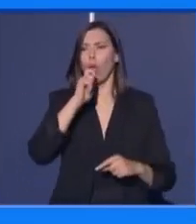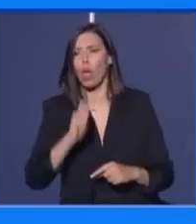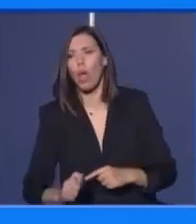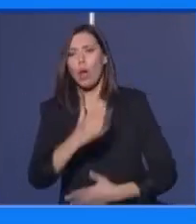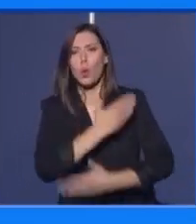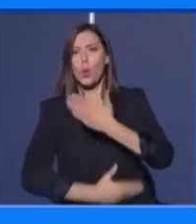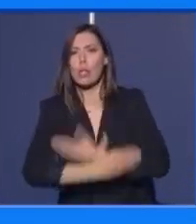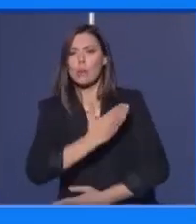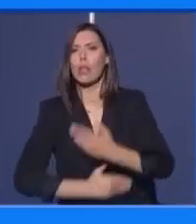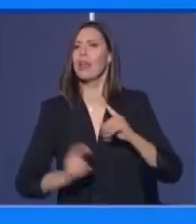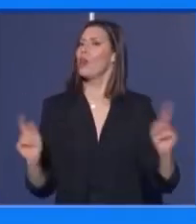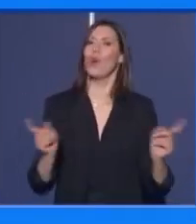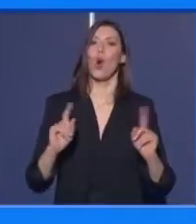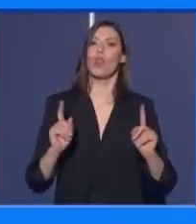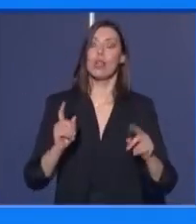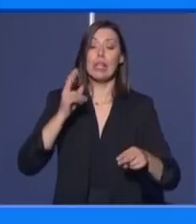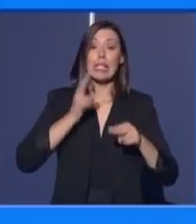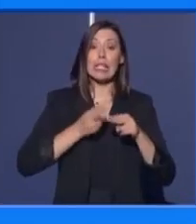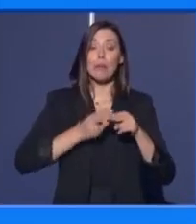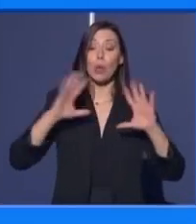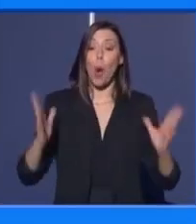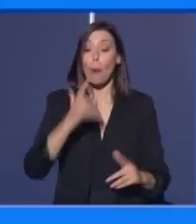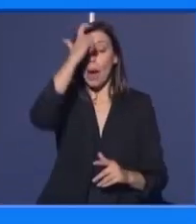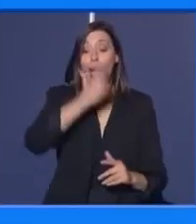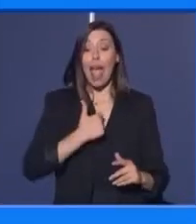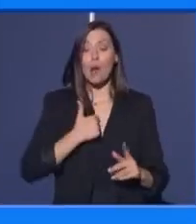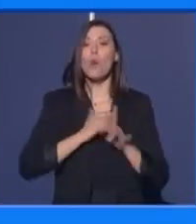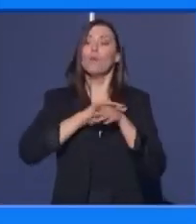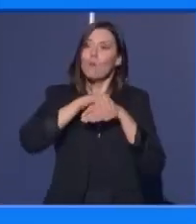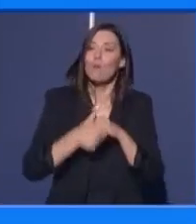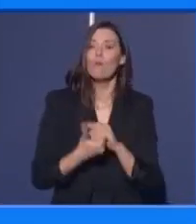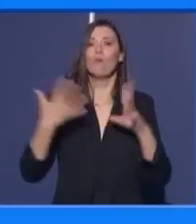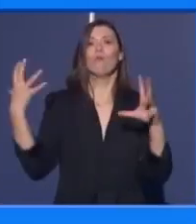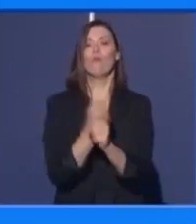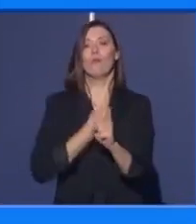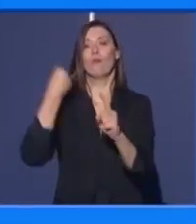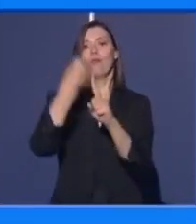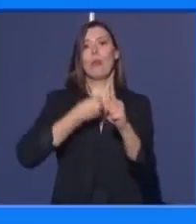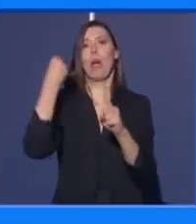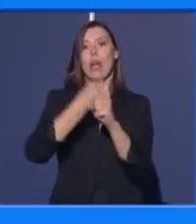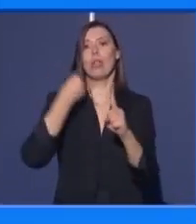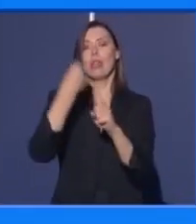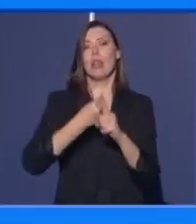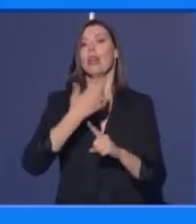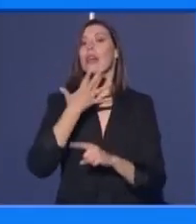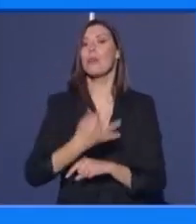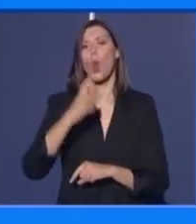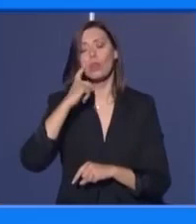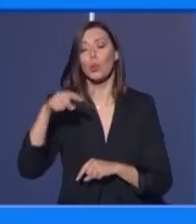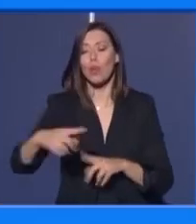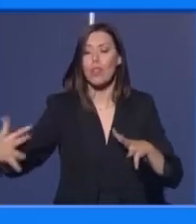Σημασία έχει αν εσύ συνεχίζεις να νοιάζεσαι για μια μάχη που το ξέρεις ότι έχει την πολύ μεγάλη αξία